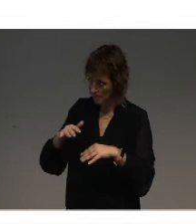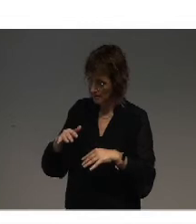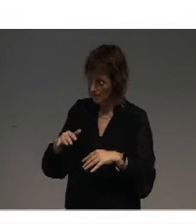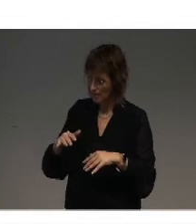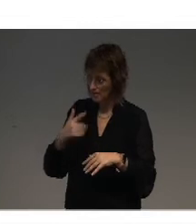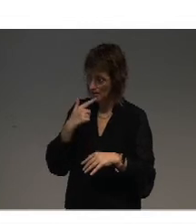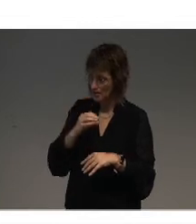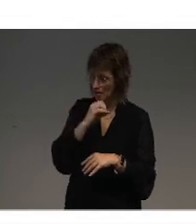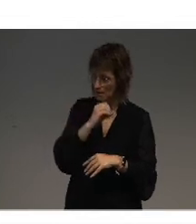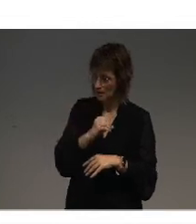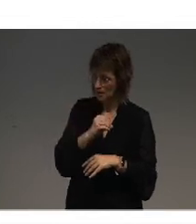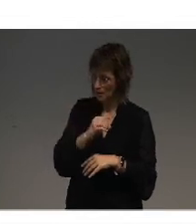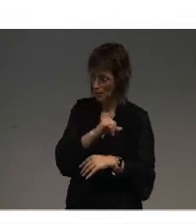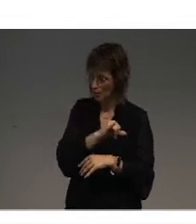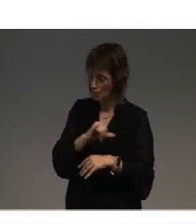varie de 0